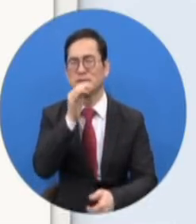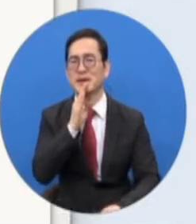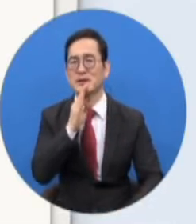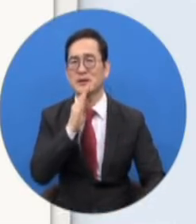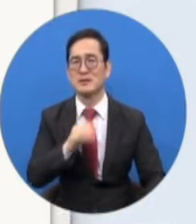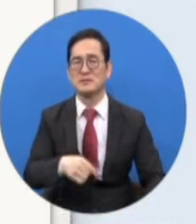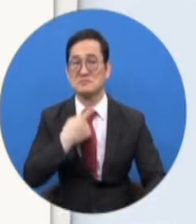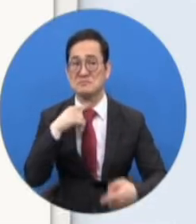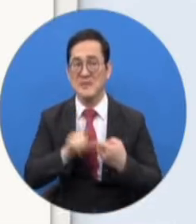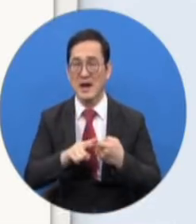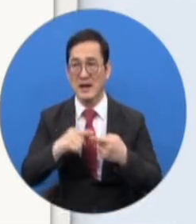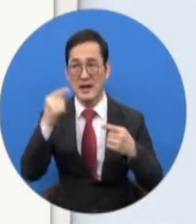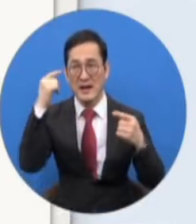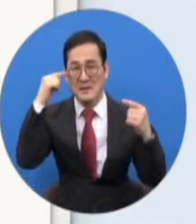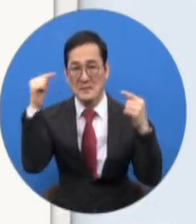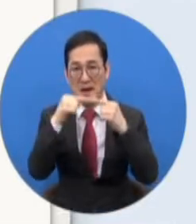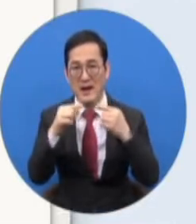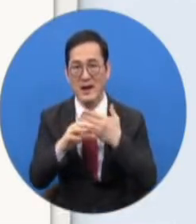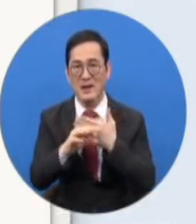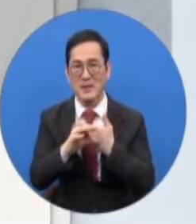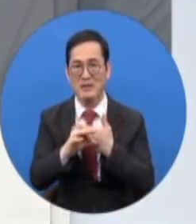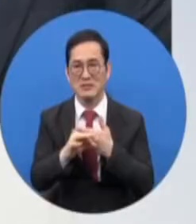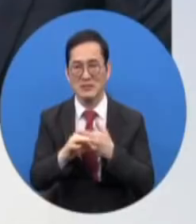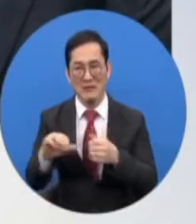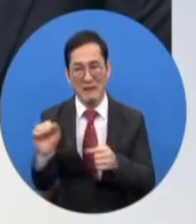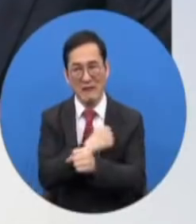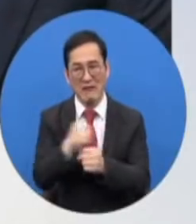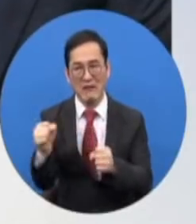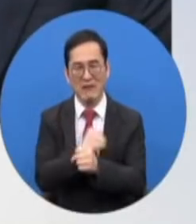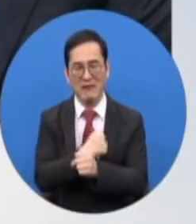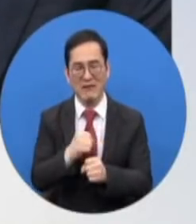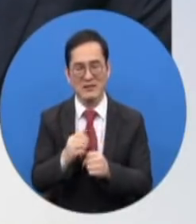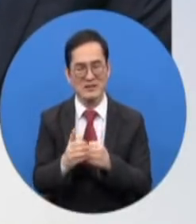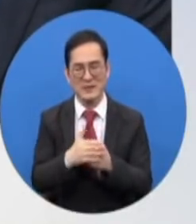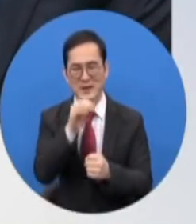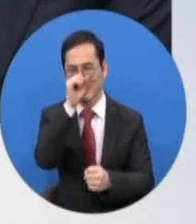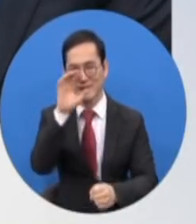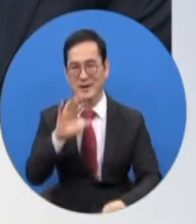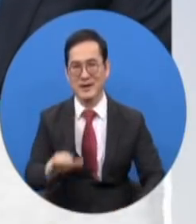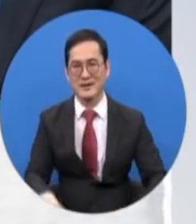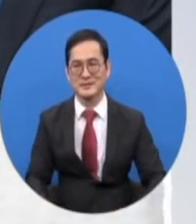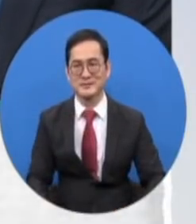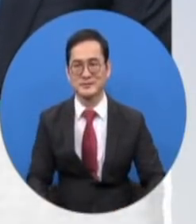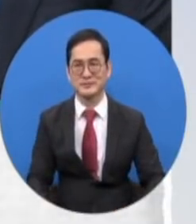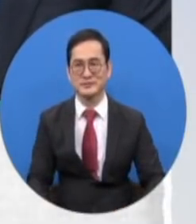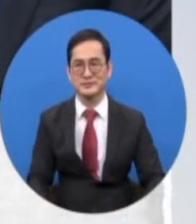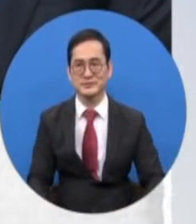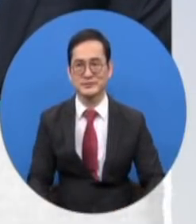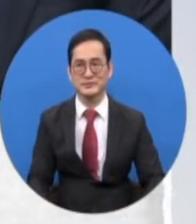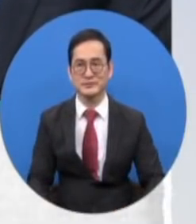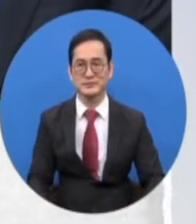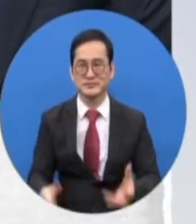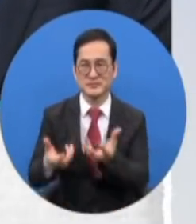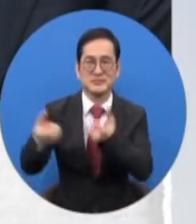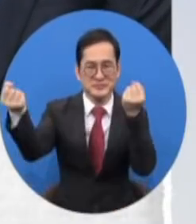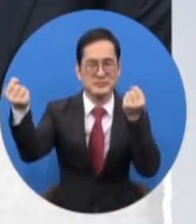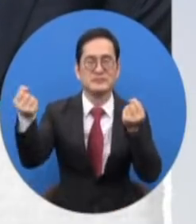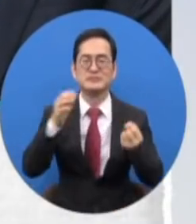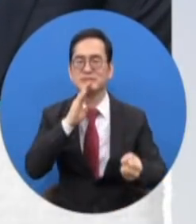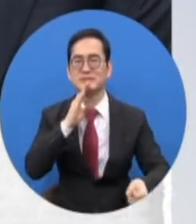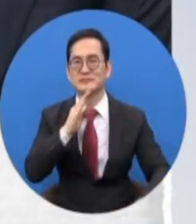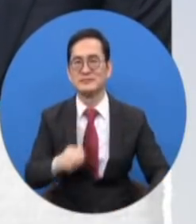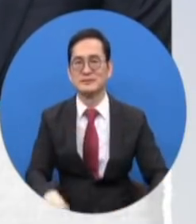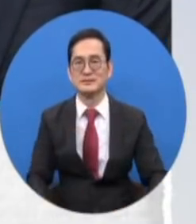딱 맞으면 그것 자체가 또 이상한 거라고 봐야 되는 거죠. 그런 점에서 저는 윤핵관, 윤석열 당선인의 핵심